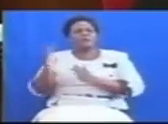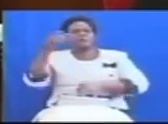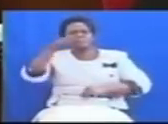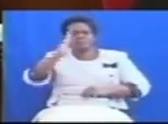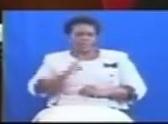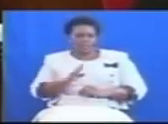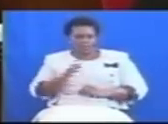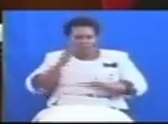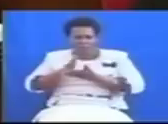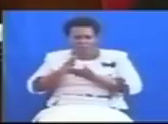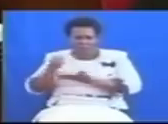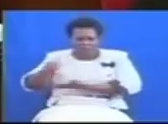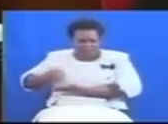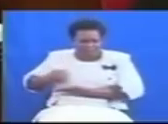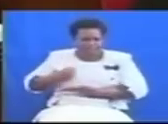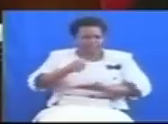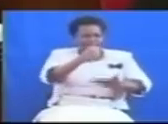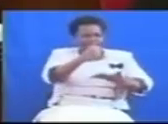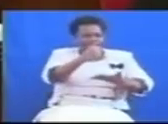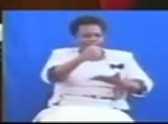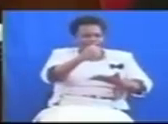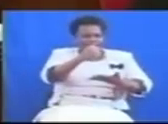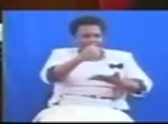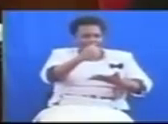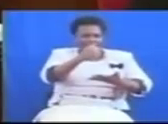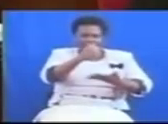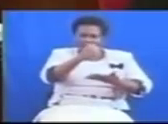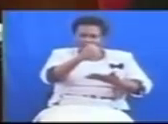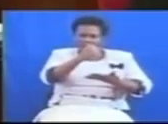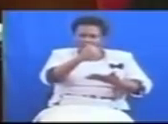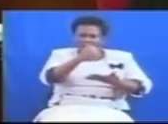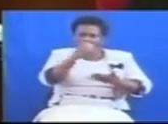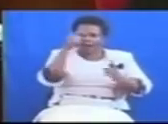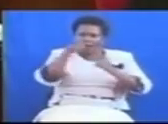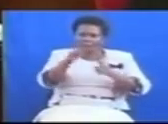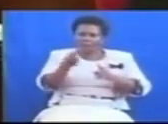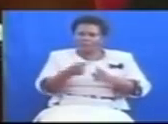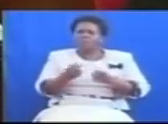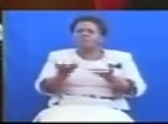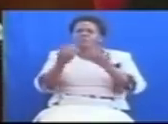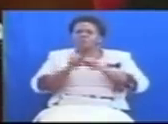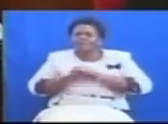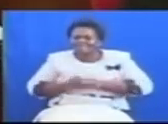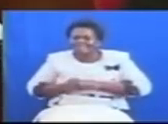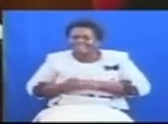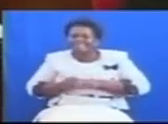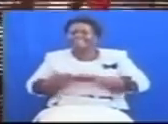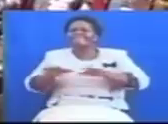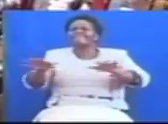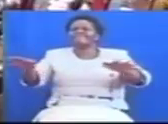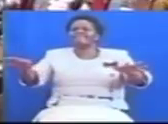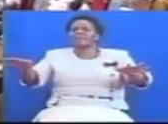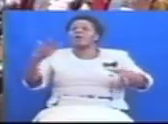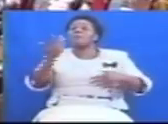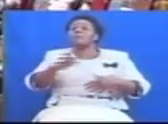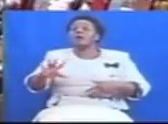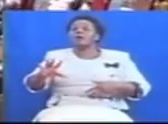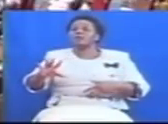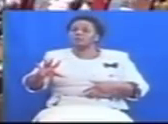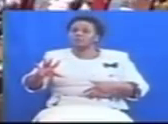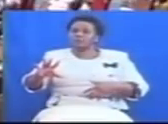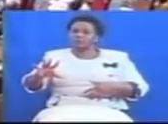ili kuweza kufanya utanuzi wa kusambaza maji katika maeneo ambayo nimeyataja. Asante. Mheshimiwa Naibu Waziri wa Maji,